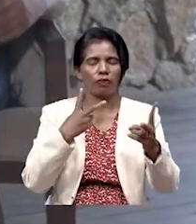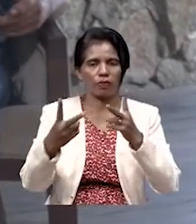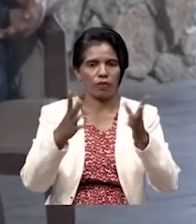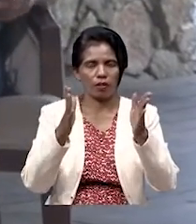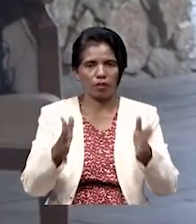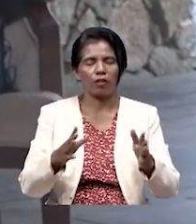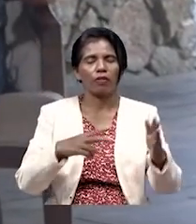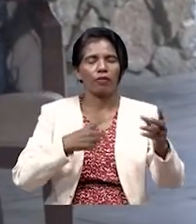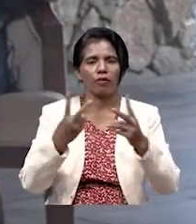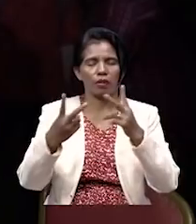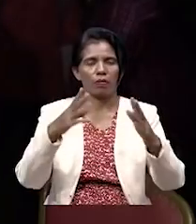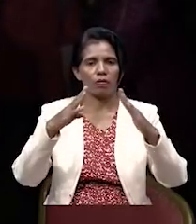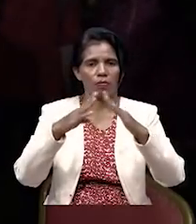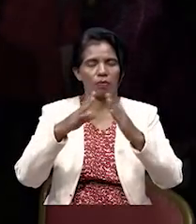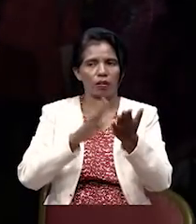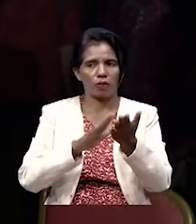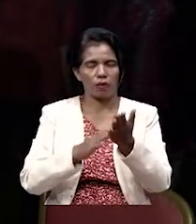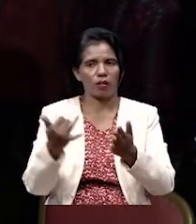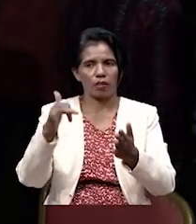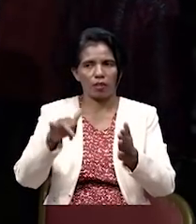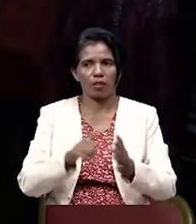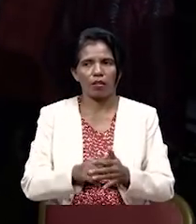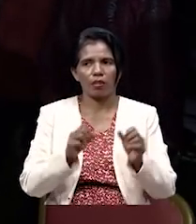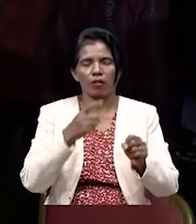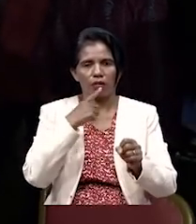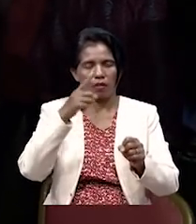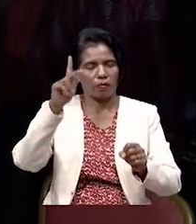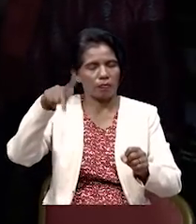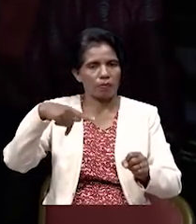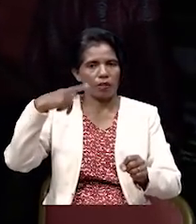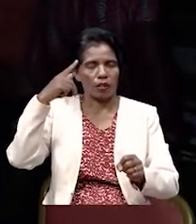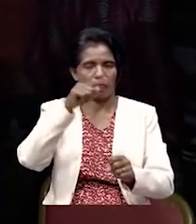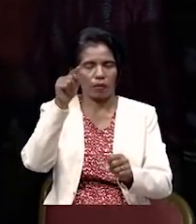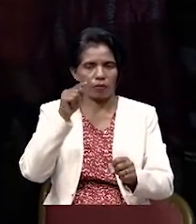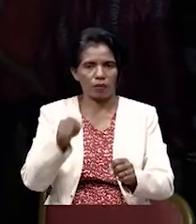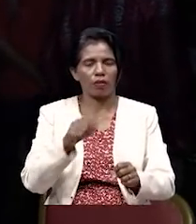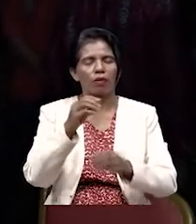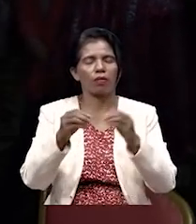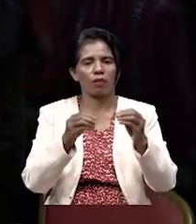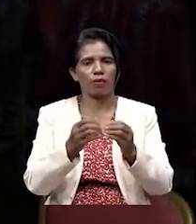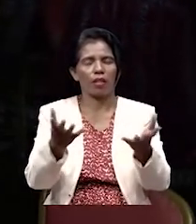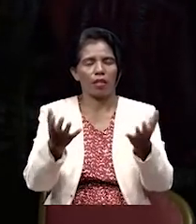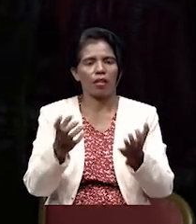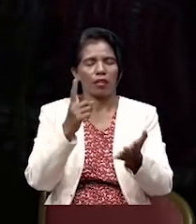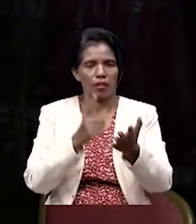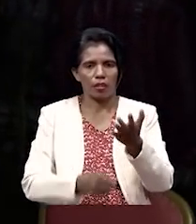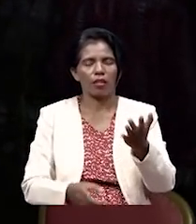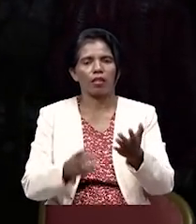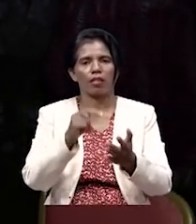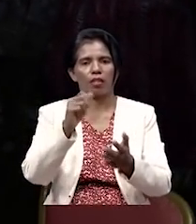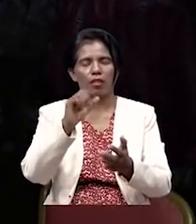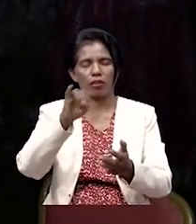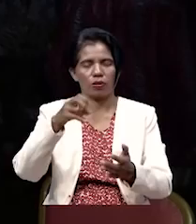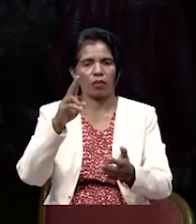mose escola Sira. Najwa atete lehirakne, uri atama pergunta jornalista nian konaba motivação saída makhalo Najwa akara